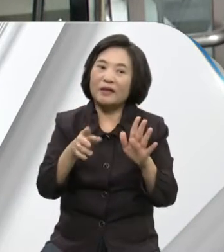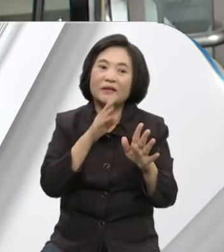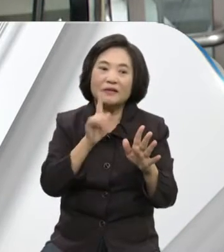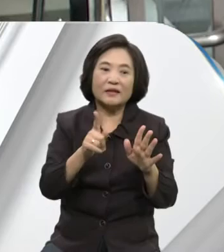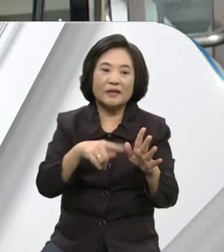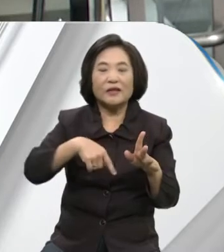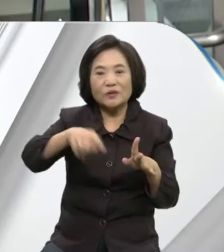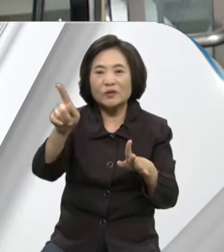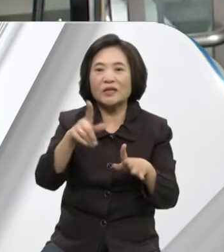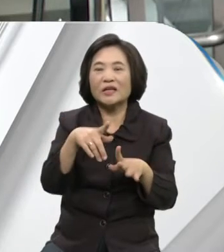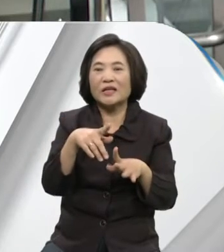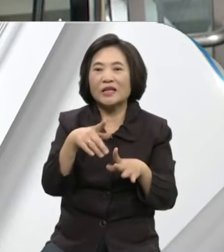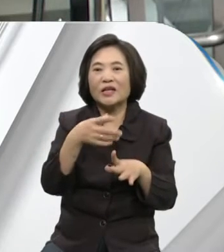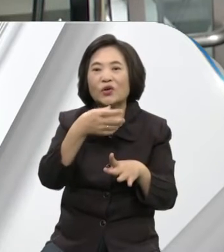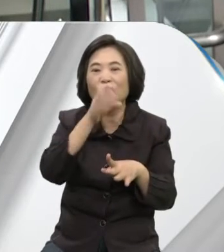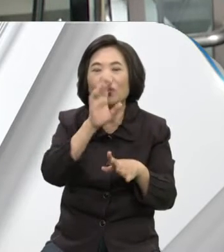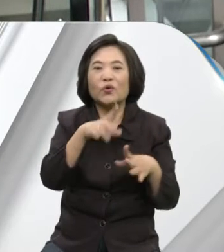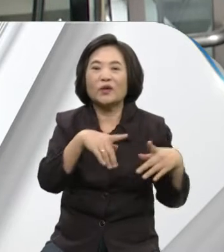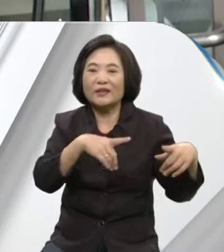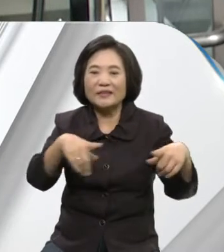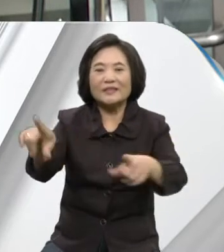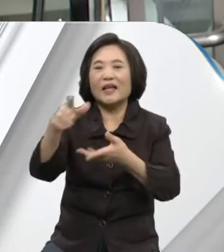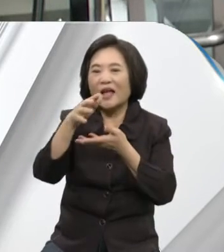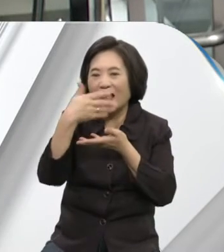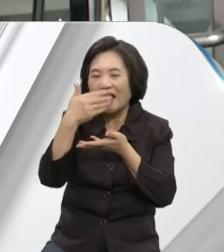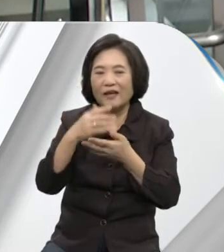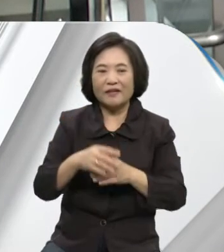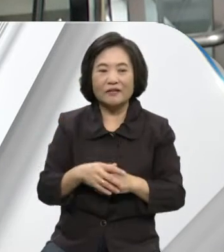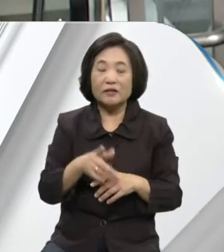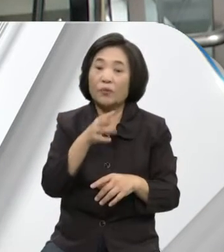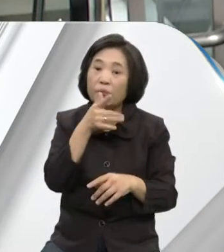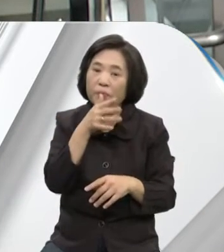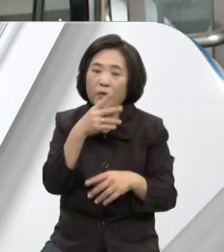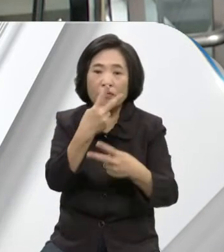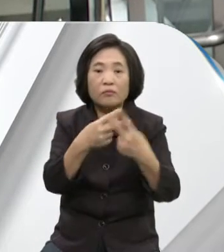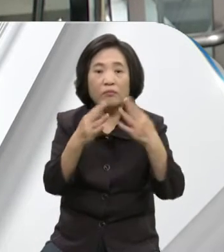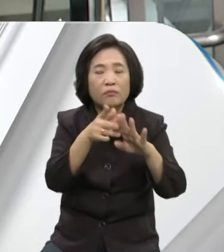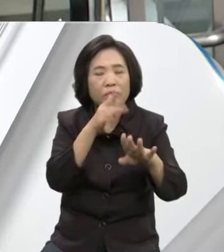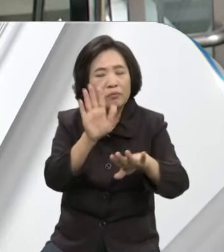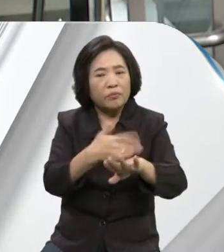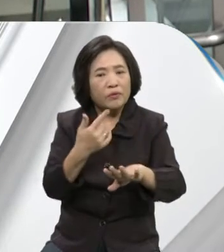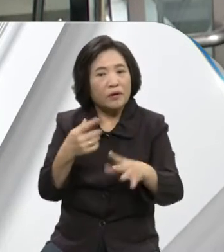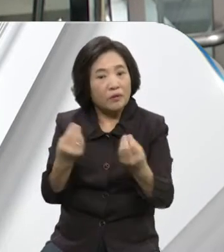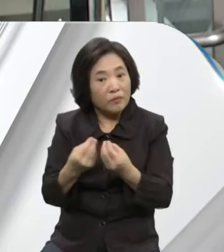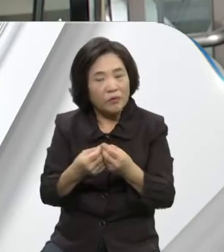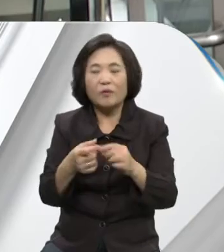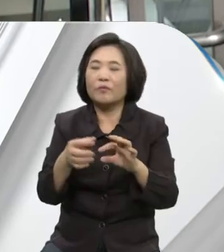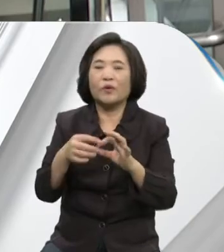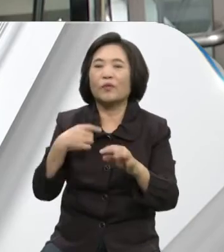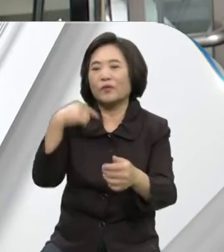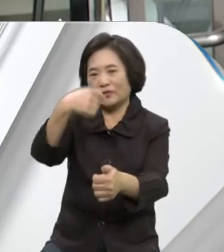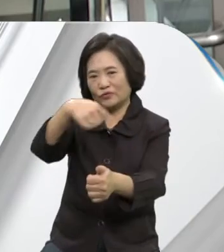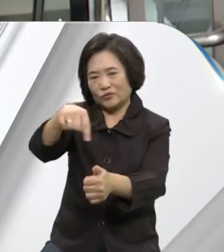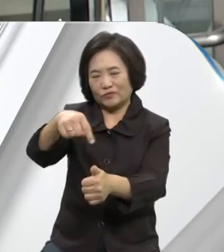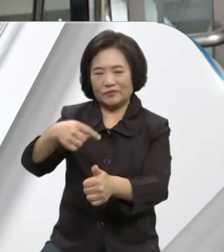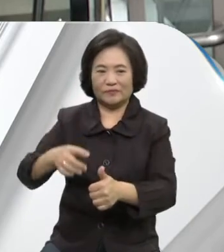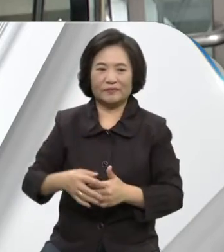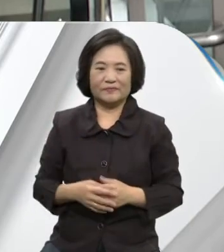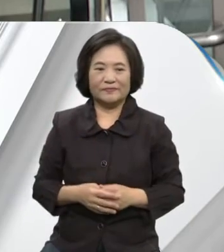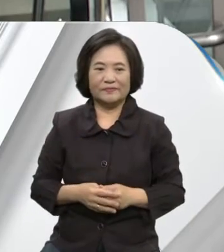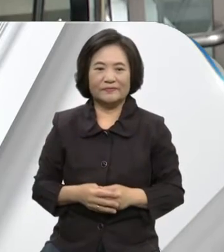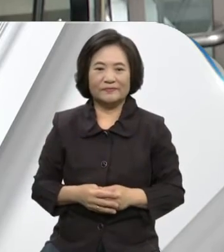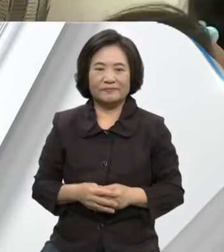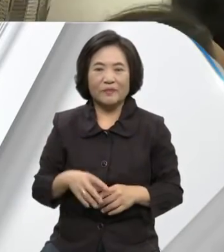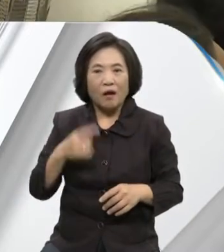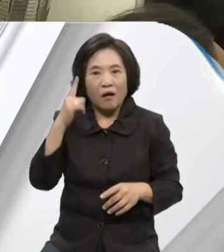说戏，吼，戏本人强，阿人都这样讲，阿唔晓得讲惊啊，讲怕，人讲既然要跟人讲，当场跟人讲，也客话样讲，